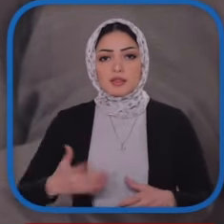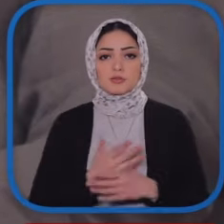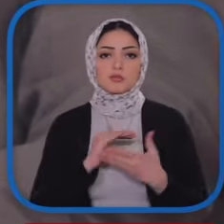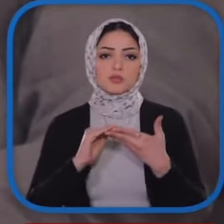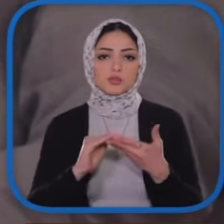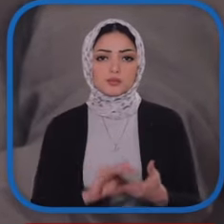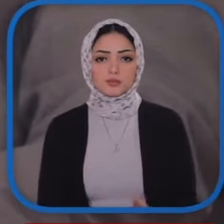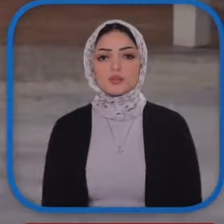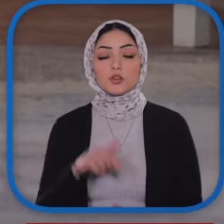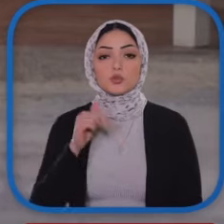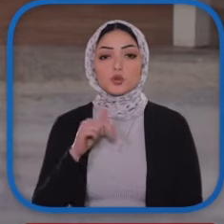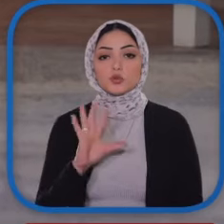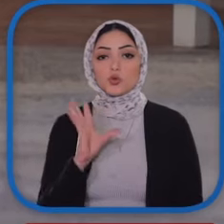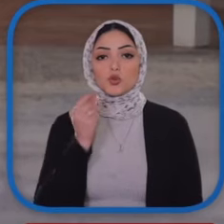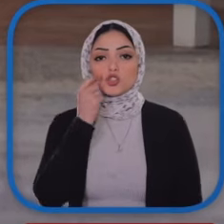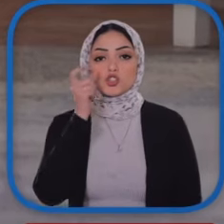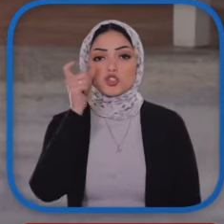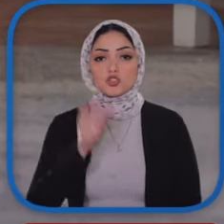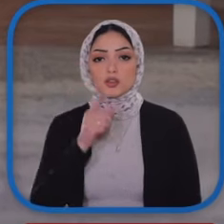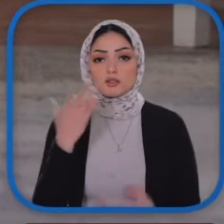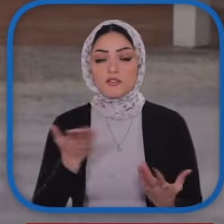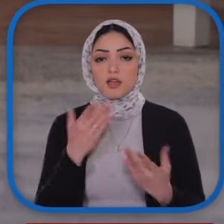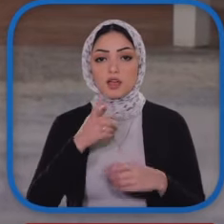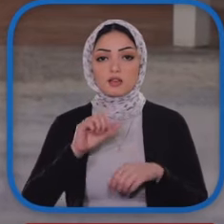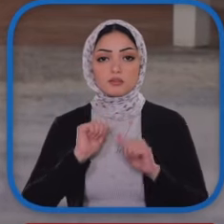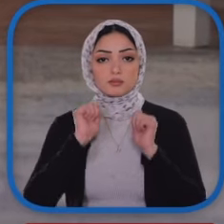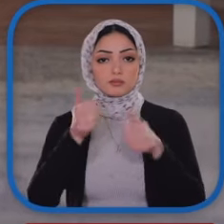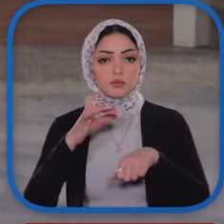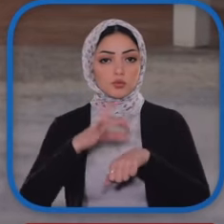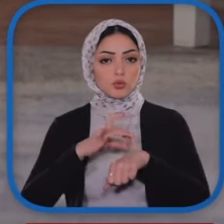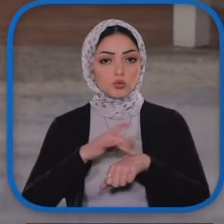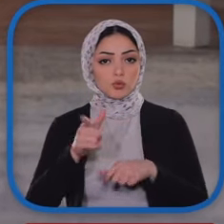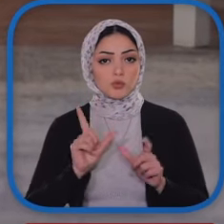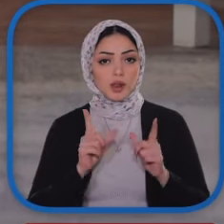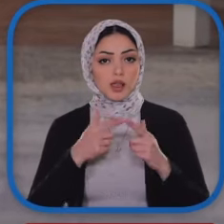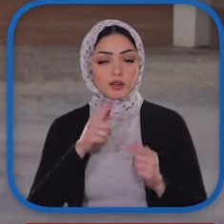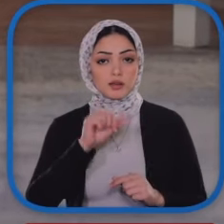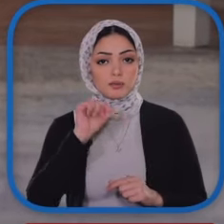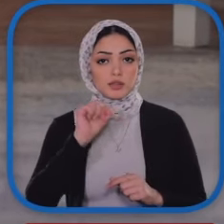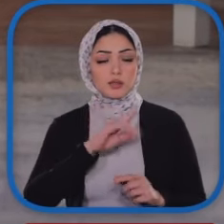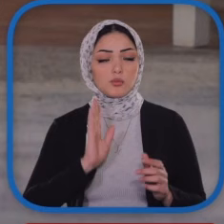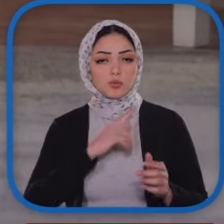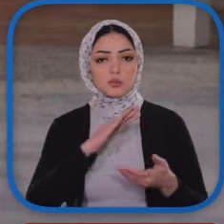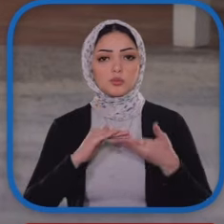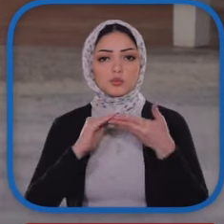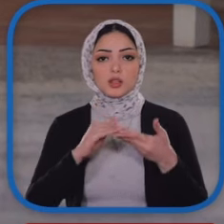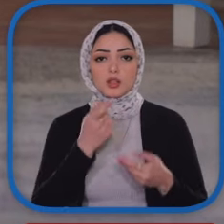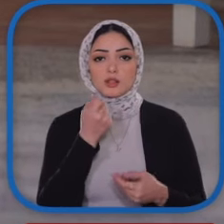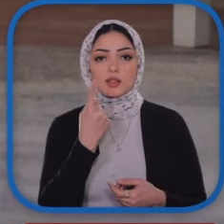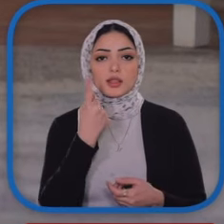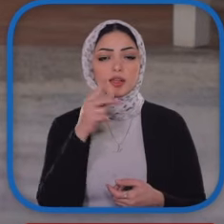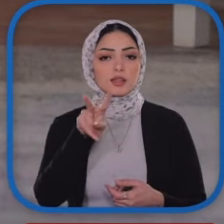اللي انا قلت لحضرتك عليها. لا يتكلف المريض اي مقابل مادي في مقابل تمتعه بالخدمات اللي احنا اتكلمنا